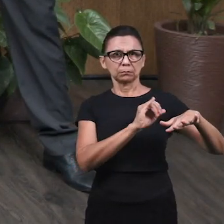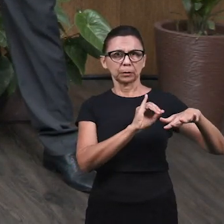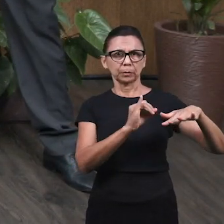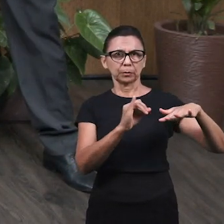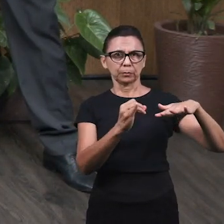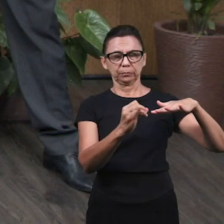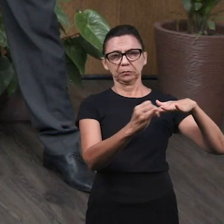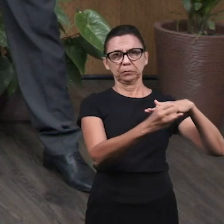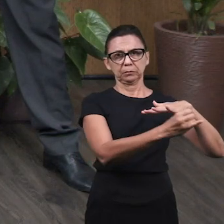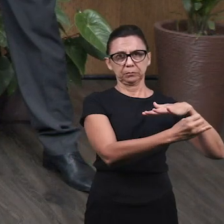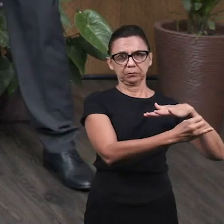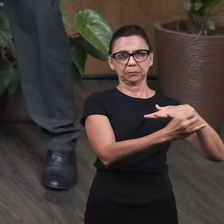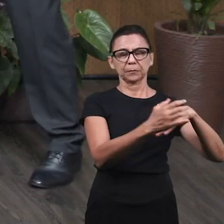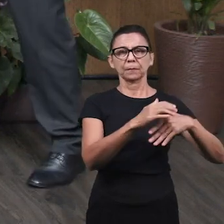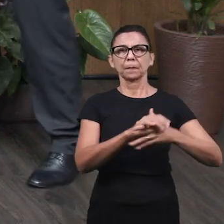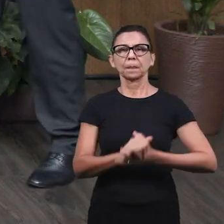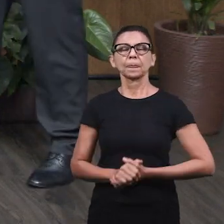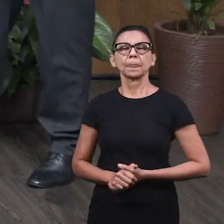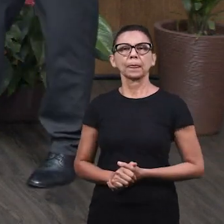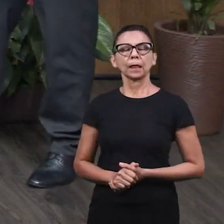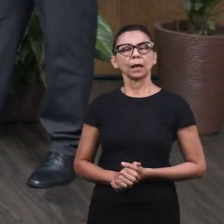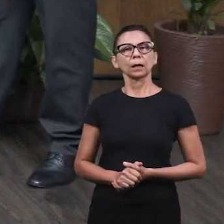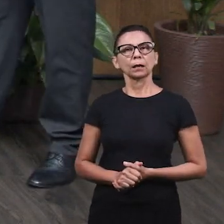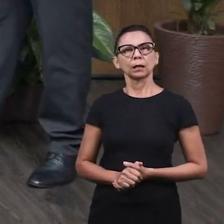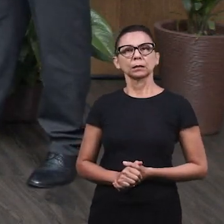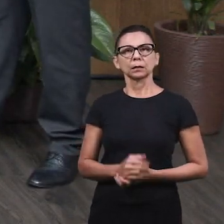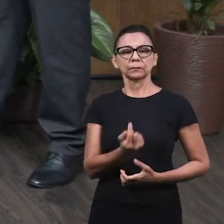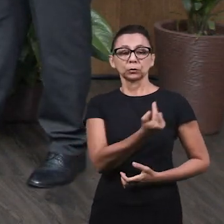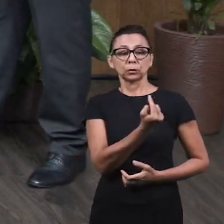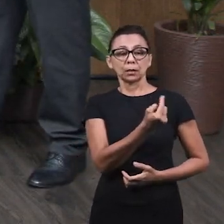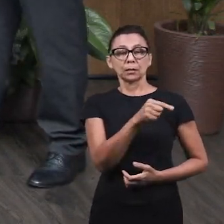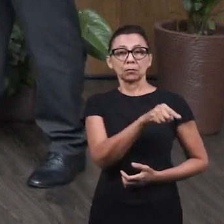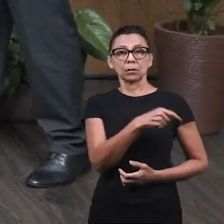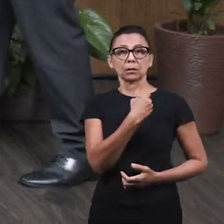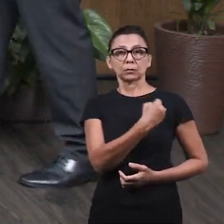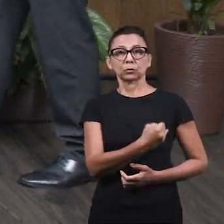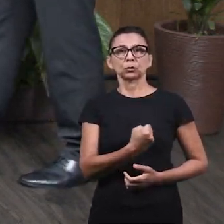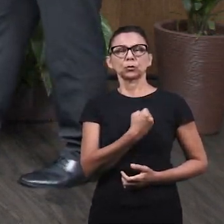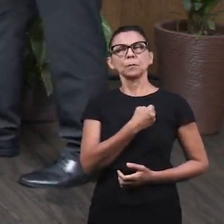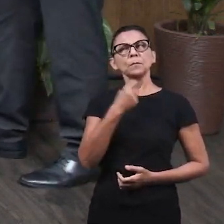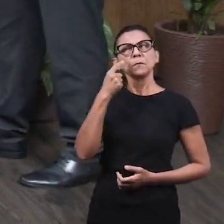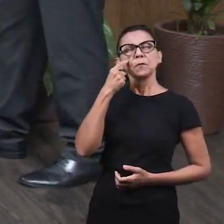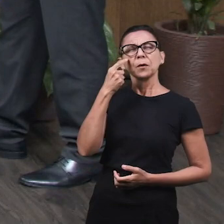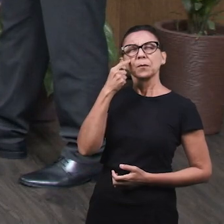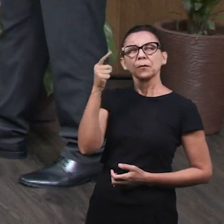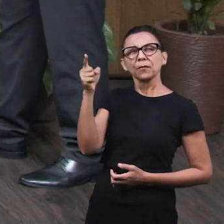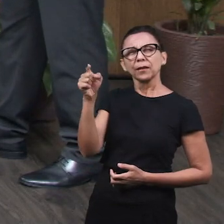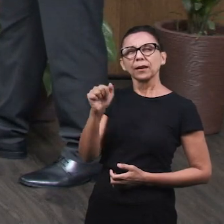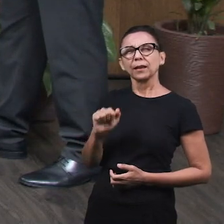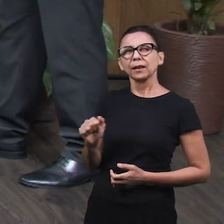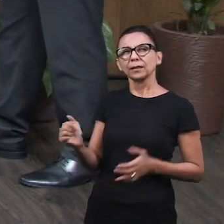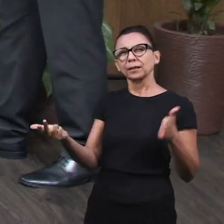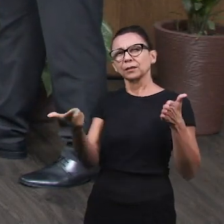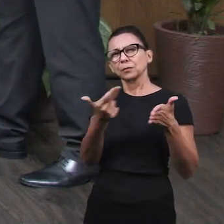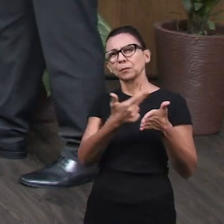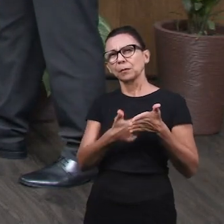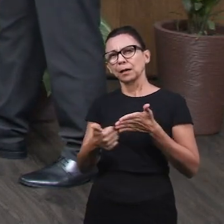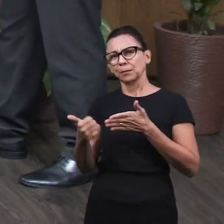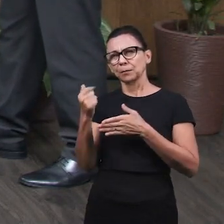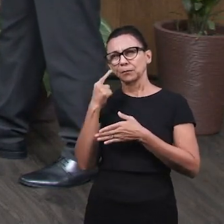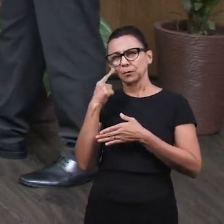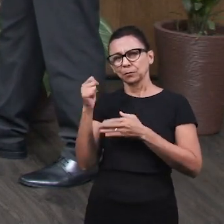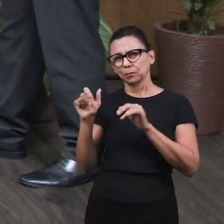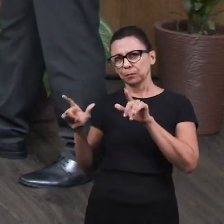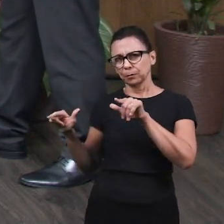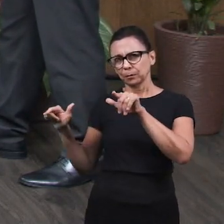nous allons faire maintenant un voyage virtuel jusqu'à cet endroit pour connaître un peu, nous situer